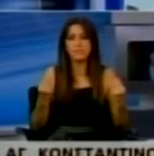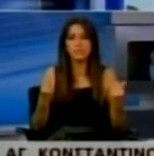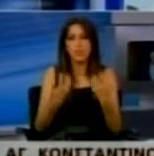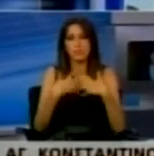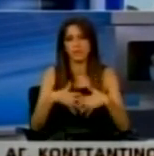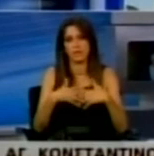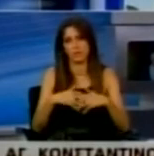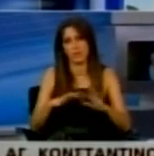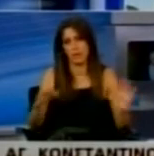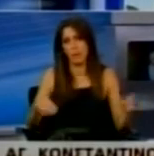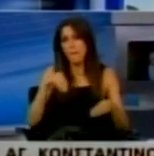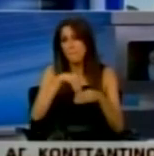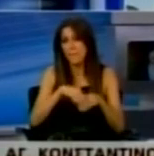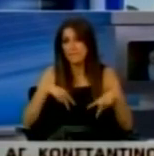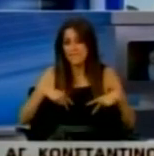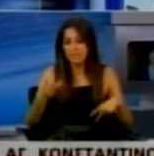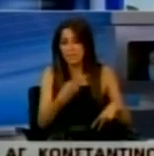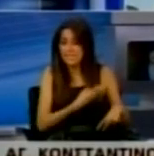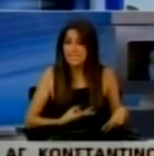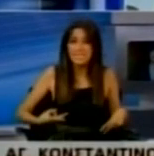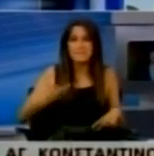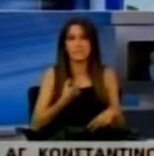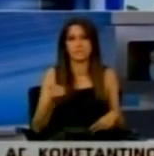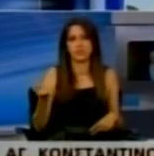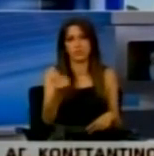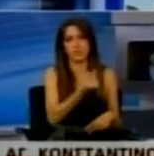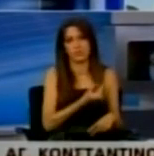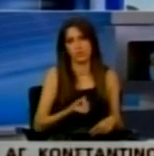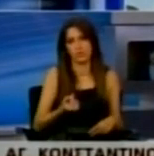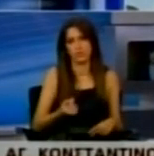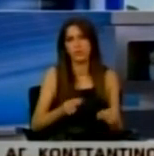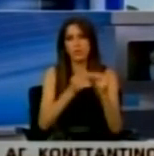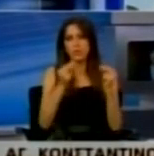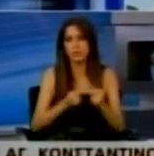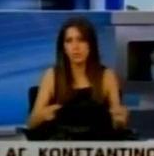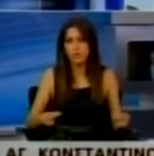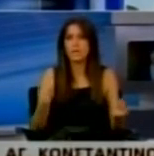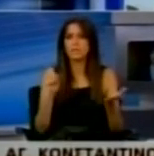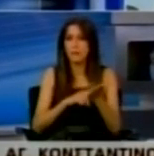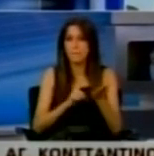πλαίσιο του κυβερνητικού έργου, στο πλαίσιο της κυβέρνησης που στηρίζουμε. Ευχαριστώ.